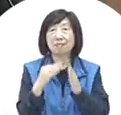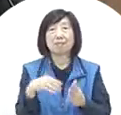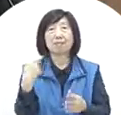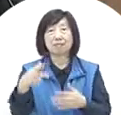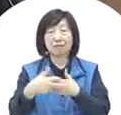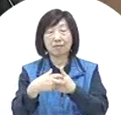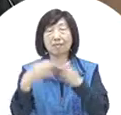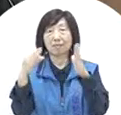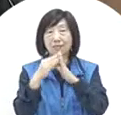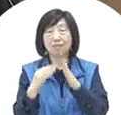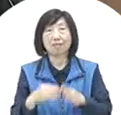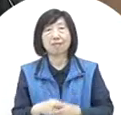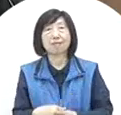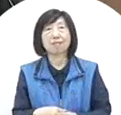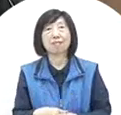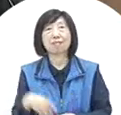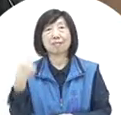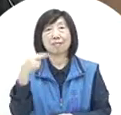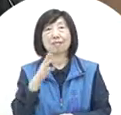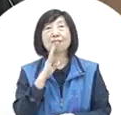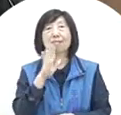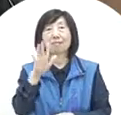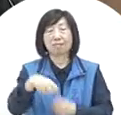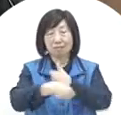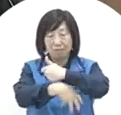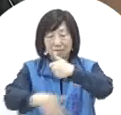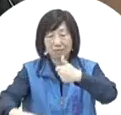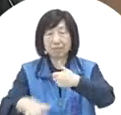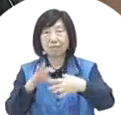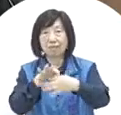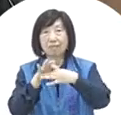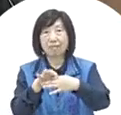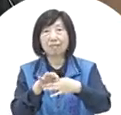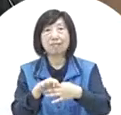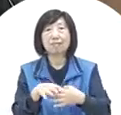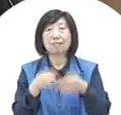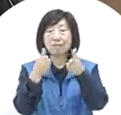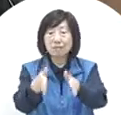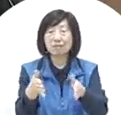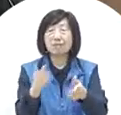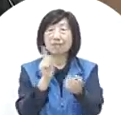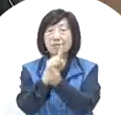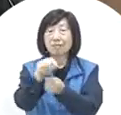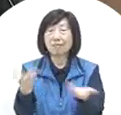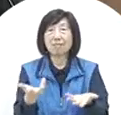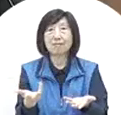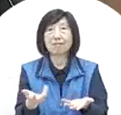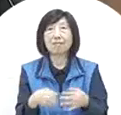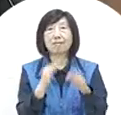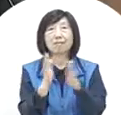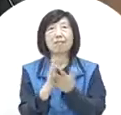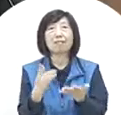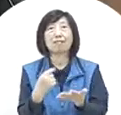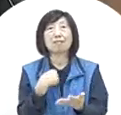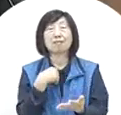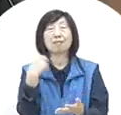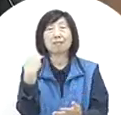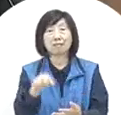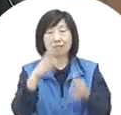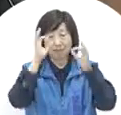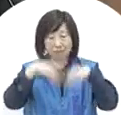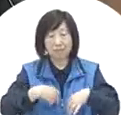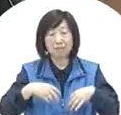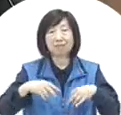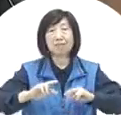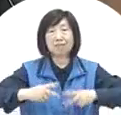局以及我们相关单位，面对这些事情，我们不断的要去做反思，不断的要